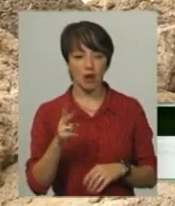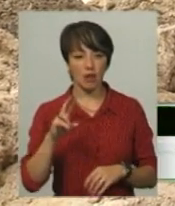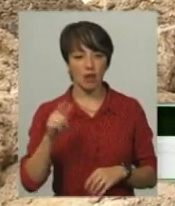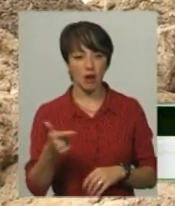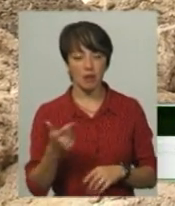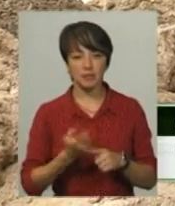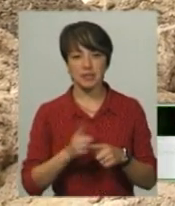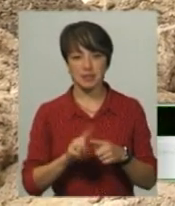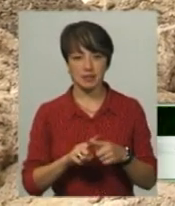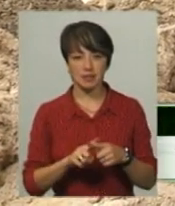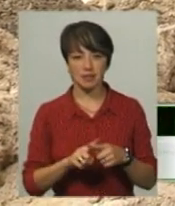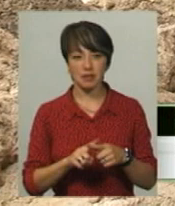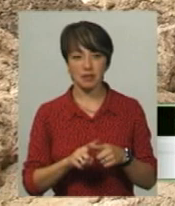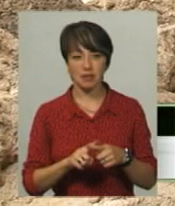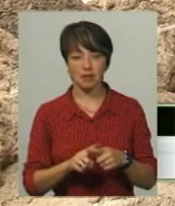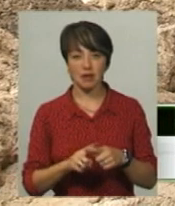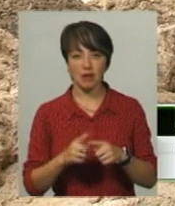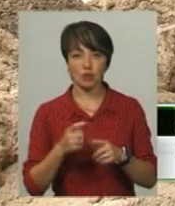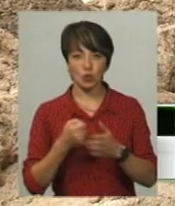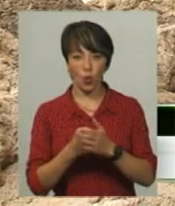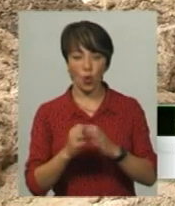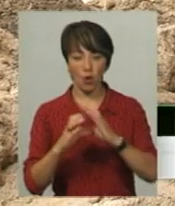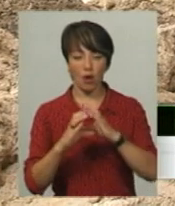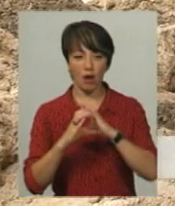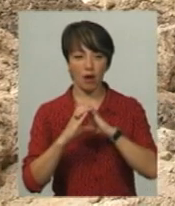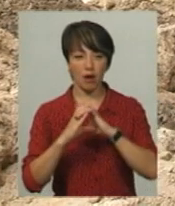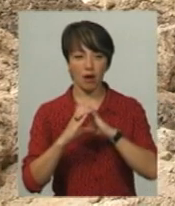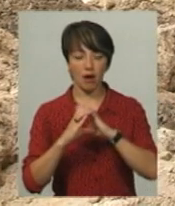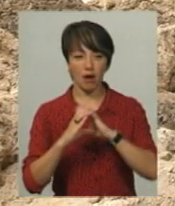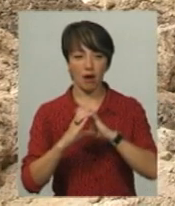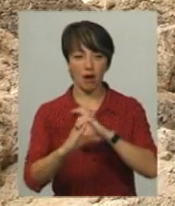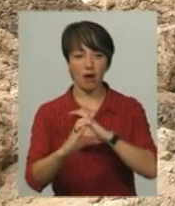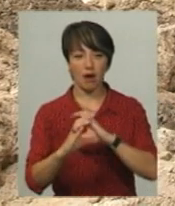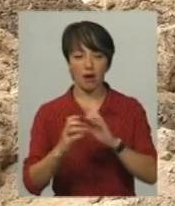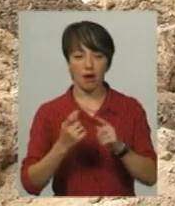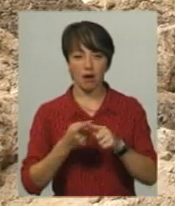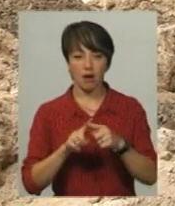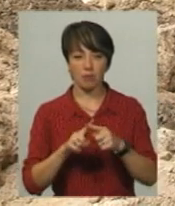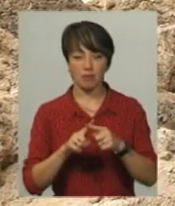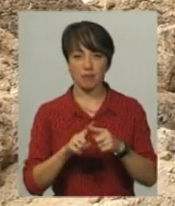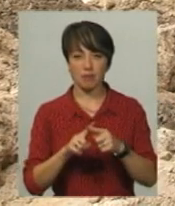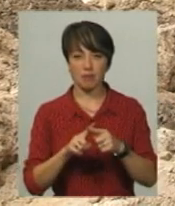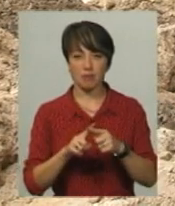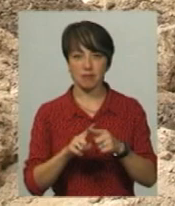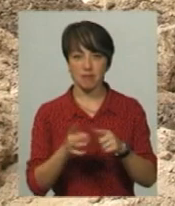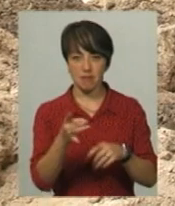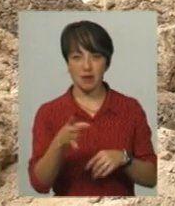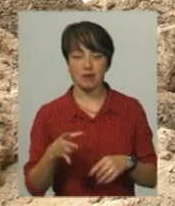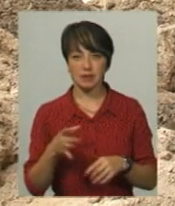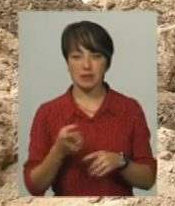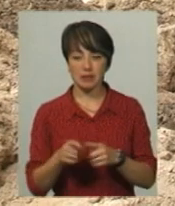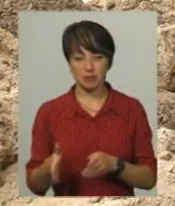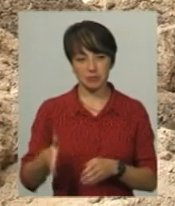1,5 кілограми, тобто це, скоріш за все, до 3-фунтової гармати ядро. Воно знайдено біля стіни, яка перпендикулярна